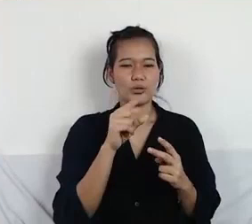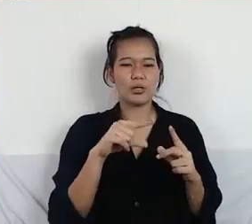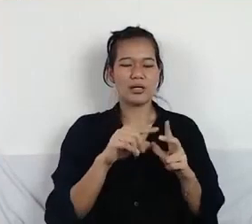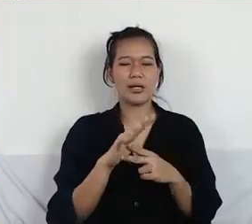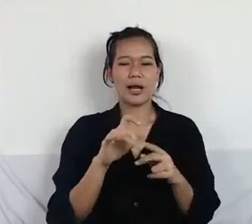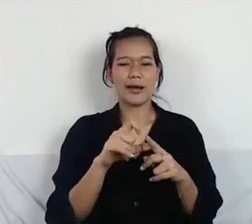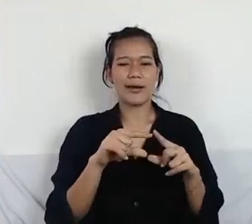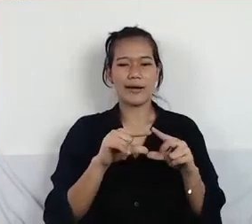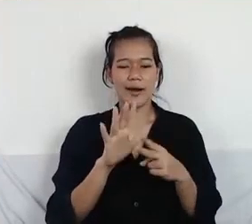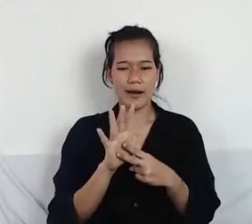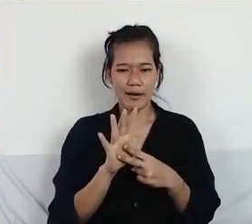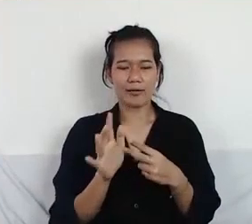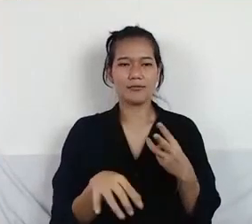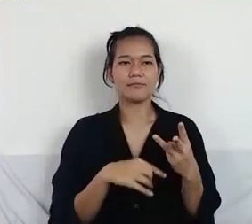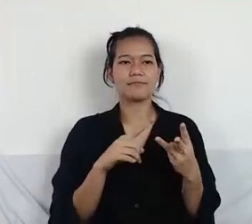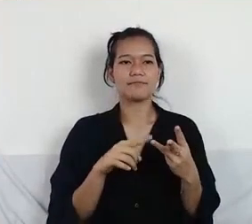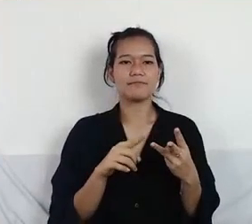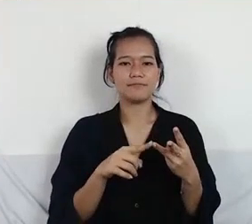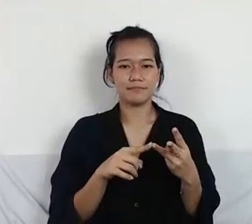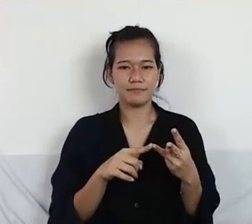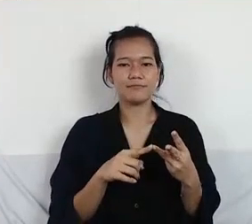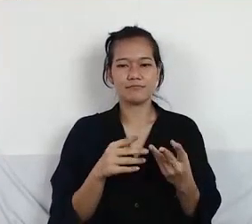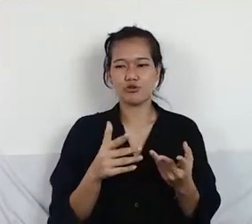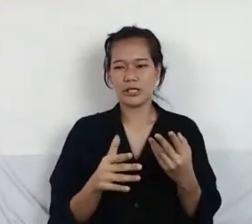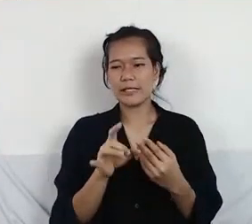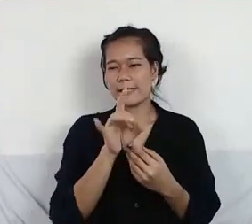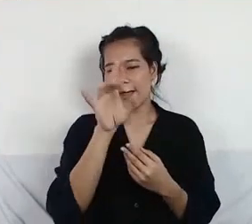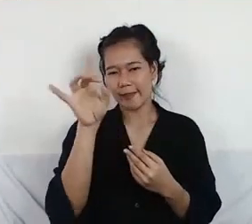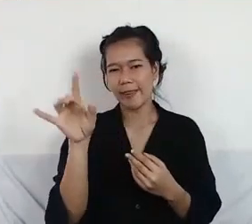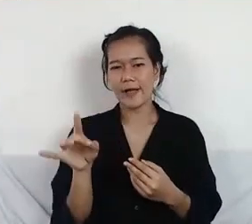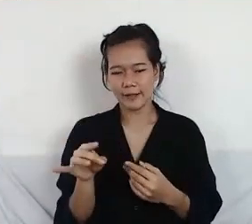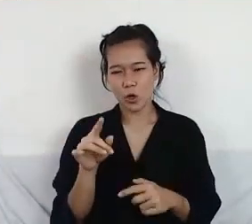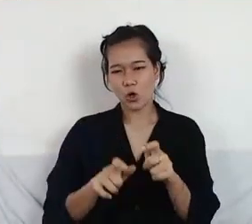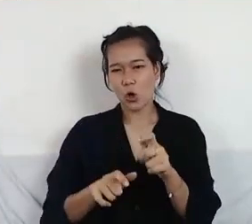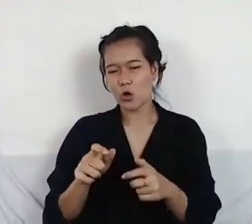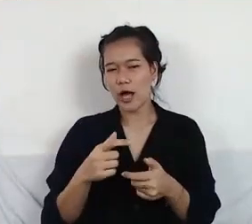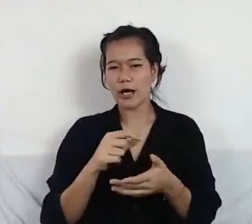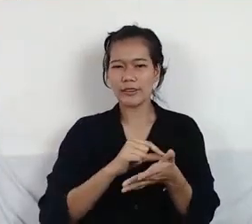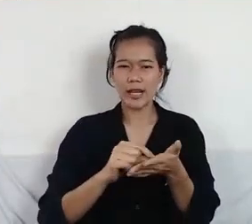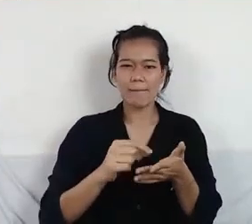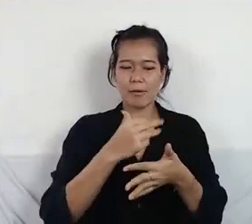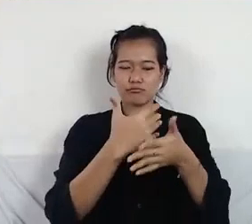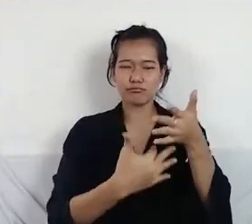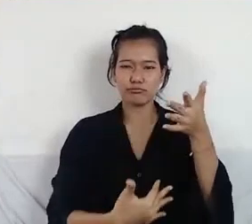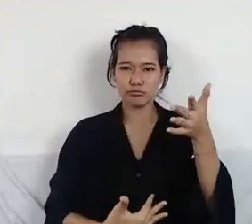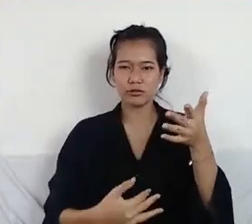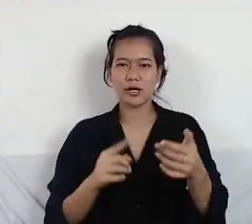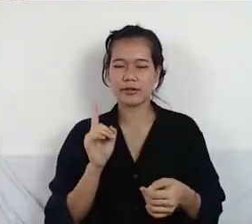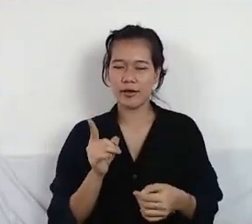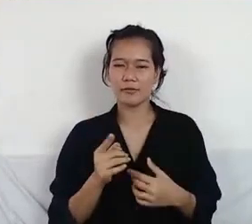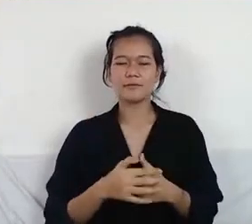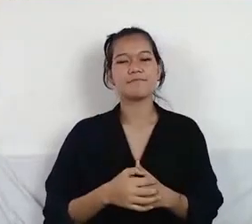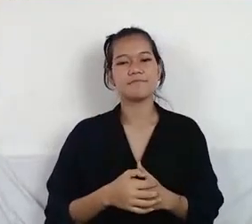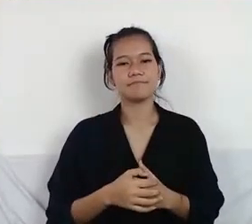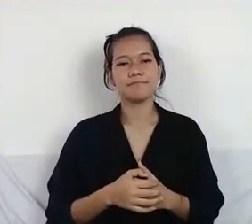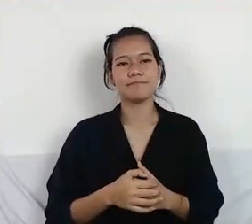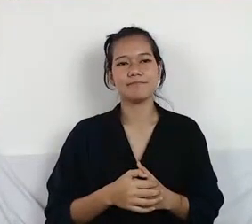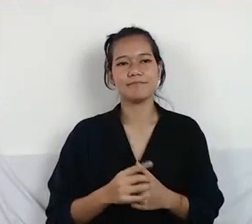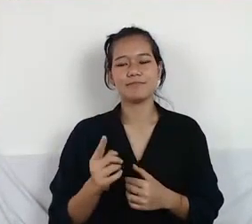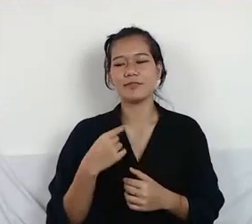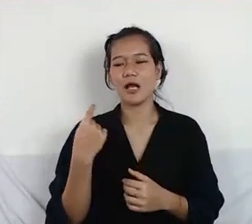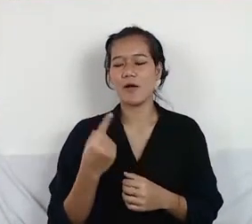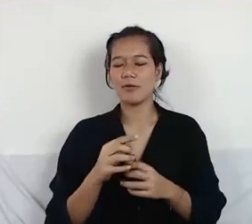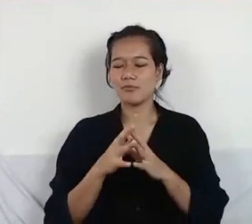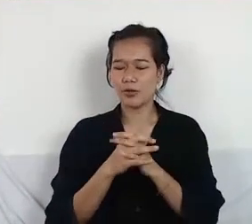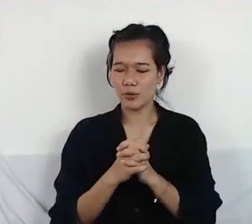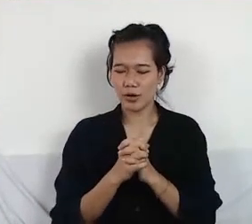Buya. Dan juga mungkin saudara-saudara kami yang lain yang belum kami sebutkan nama mereka. Untuk anak kami,